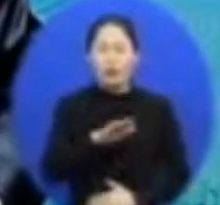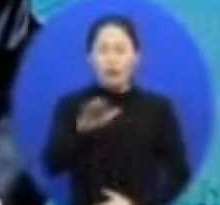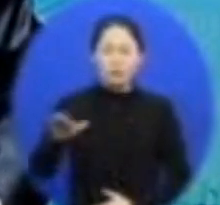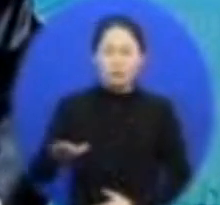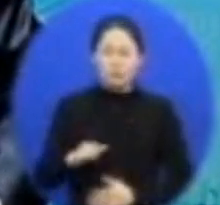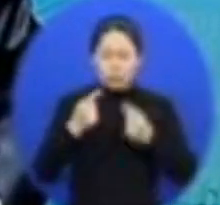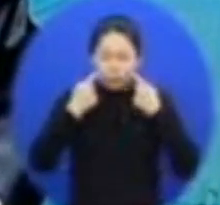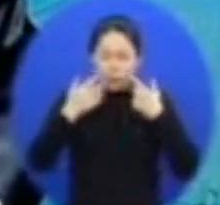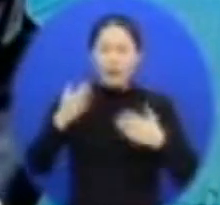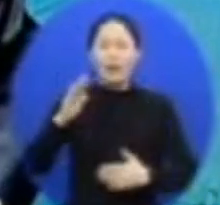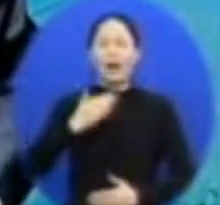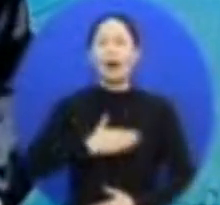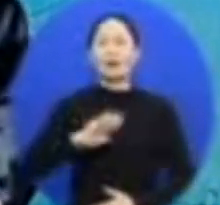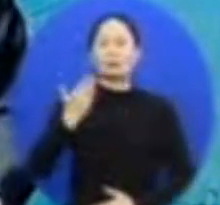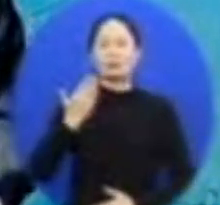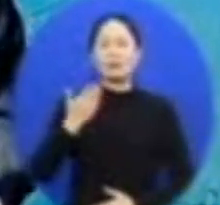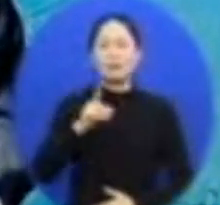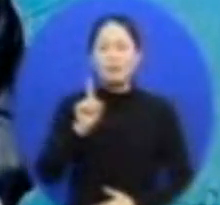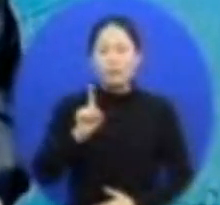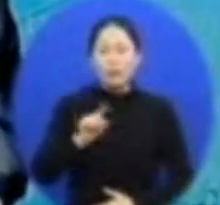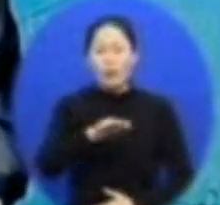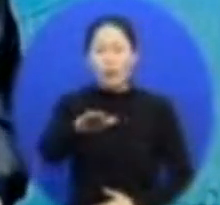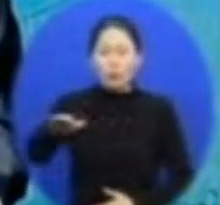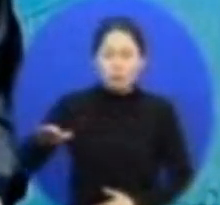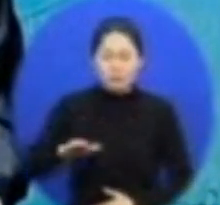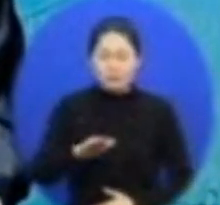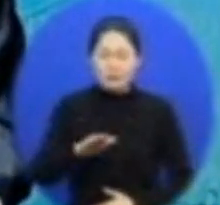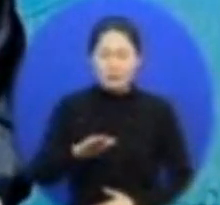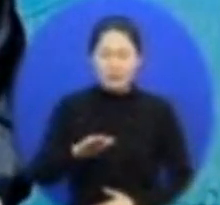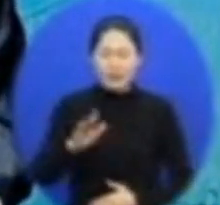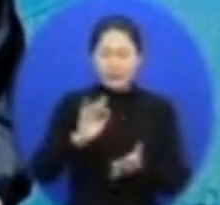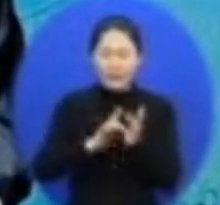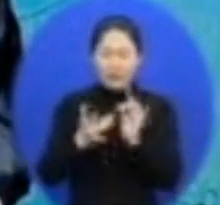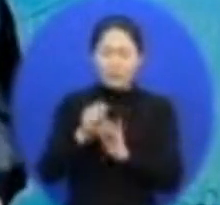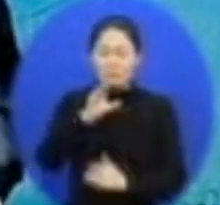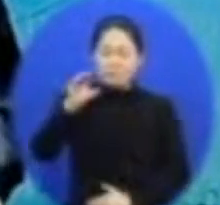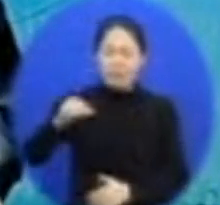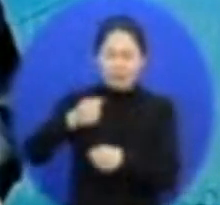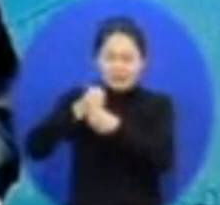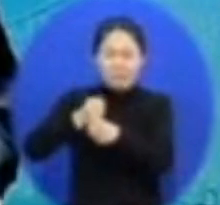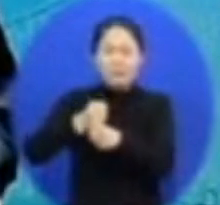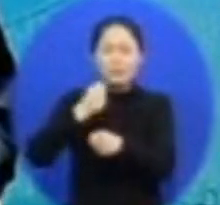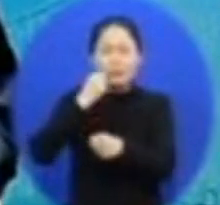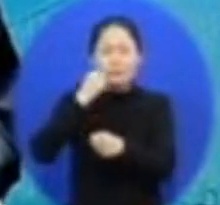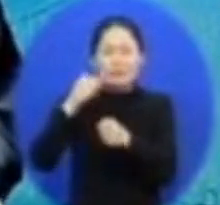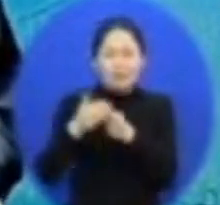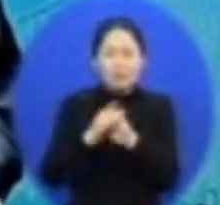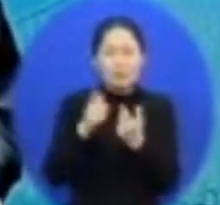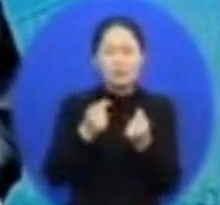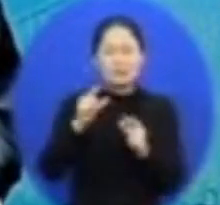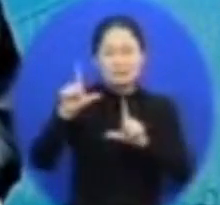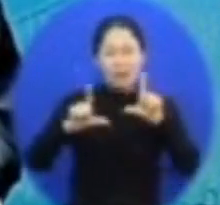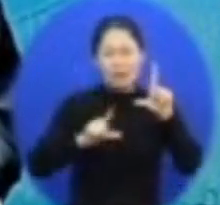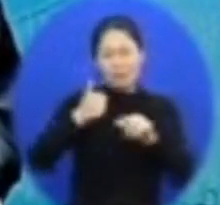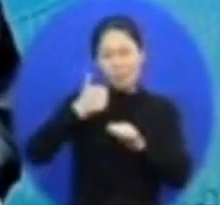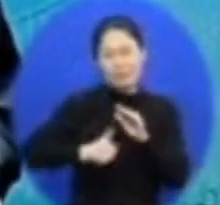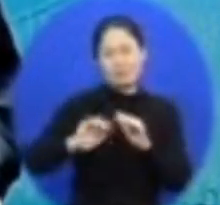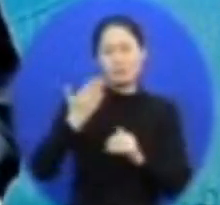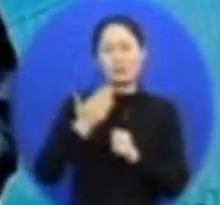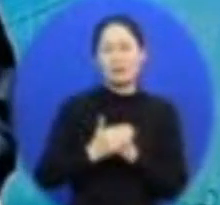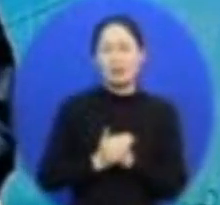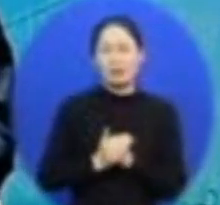정확하게 알아야 되요 여러분이 예수님의 십자가를 붙잡고 있지 못하기 때문에 그런 상태에 빠지는 거예요